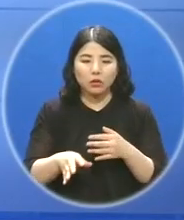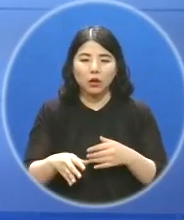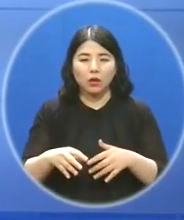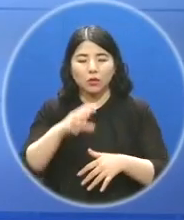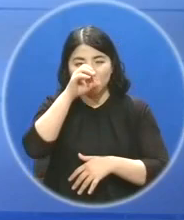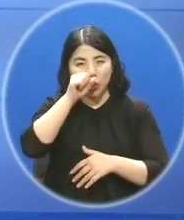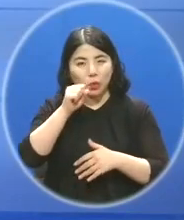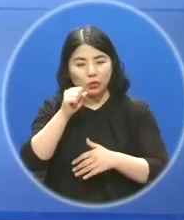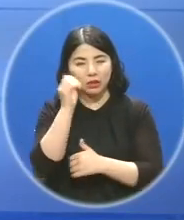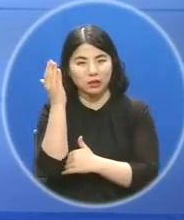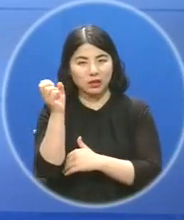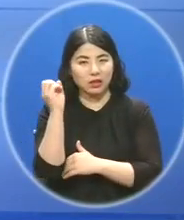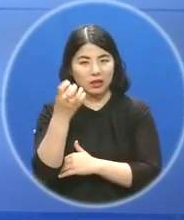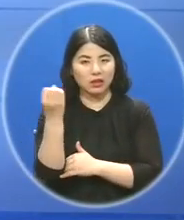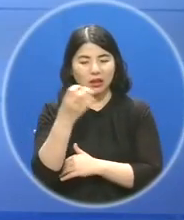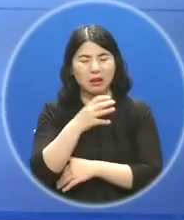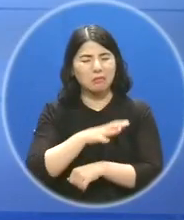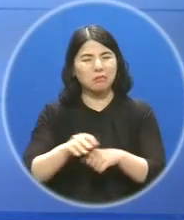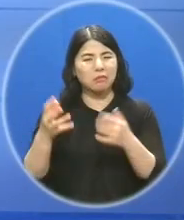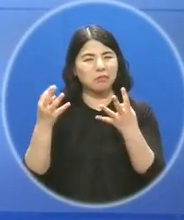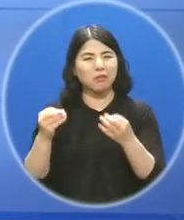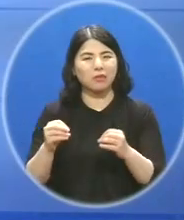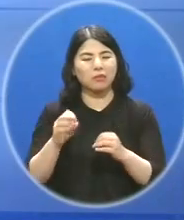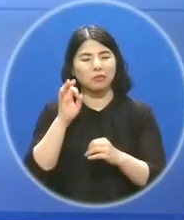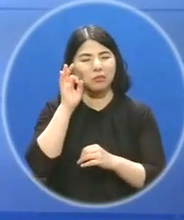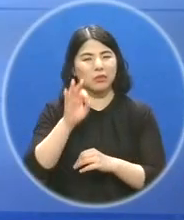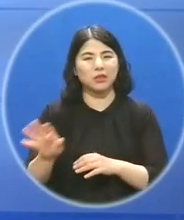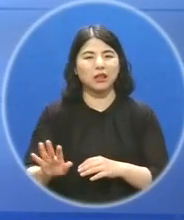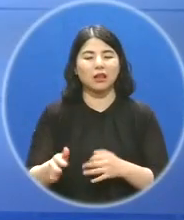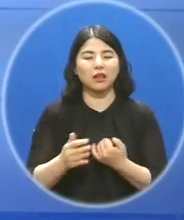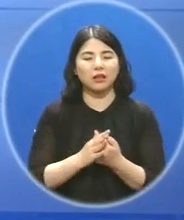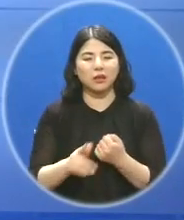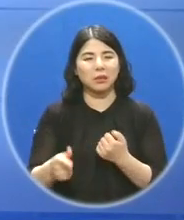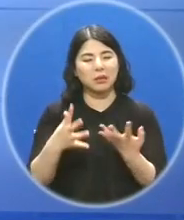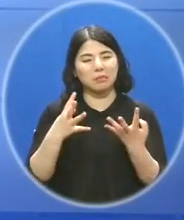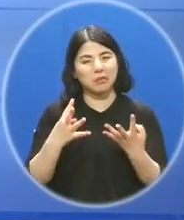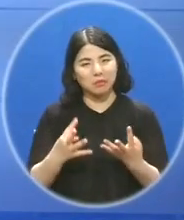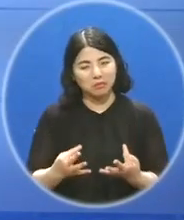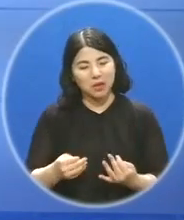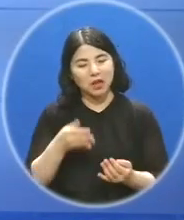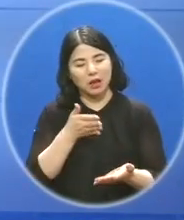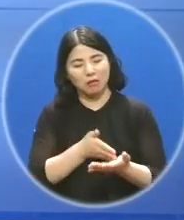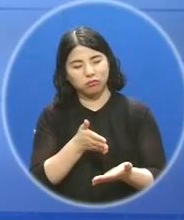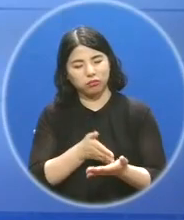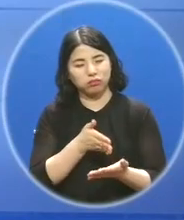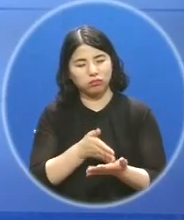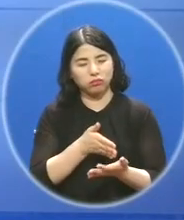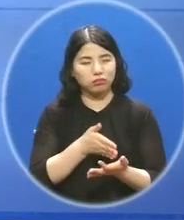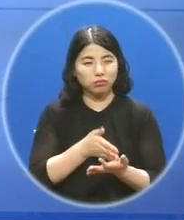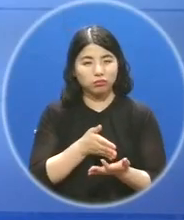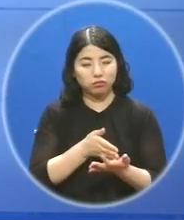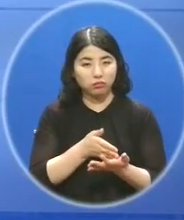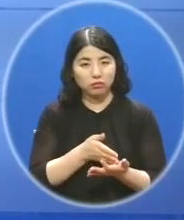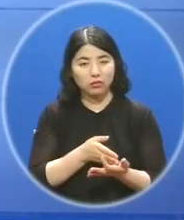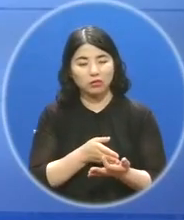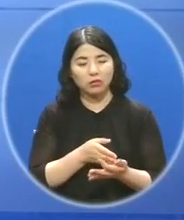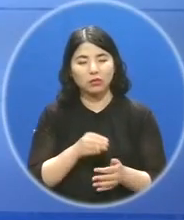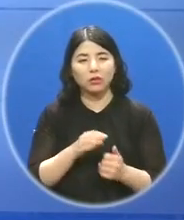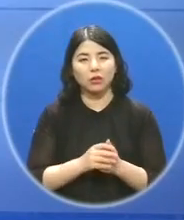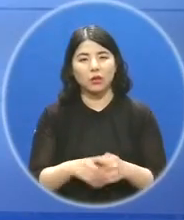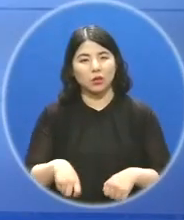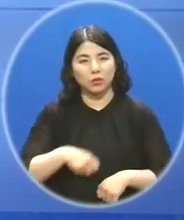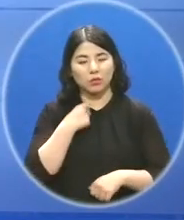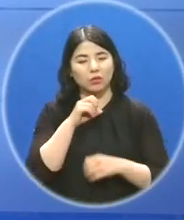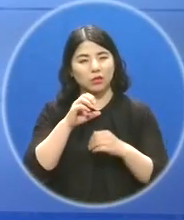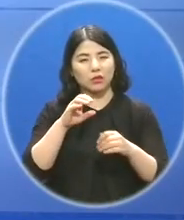훈훈한 기사 이런 정치 기사는 많이 안 보시죠. 그러다 보니까 저희가 좀 많이 그 보도를 하고 저기 언론을 통해서 보도를 해도 사실